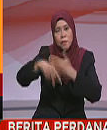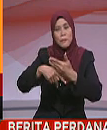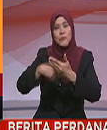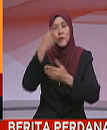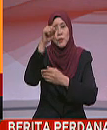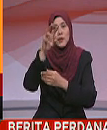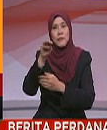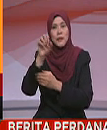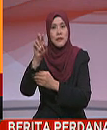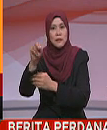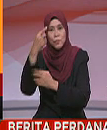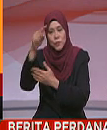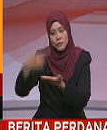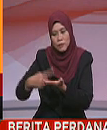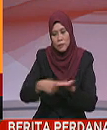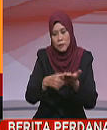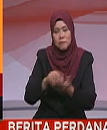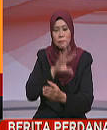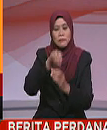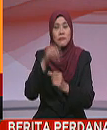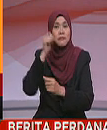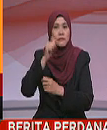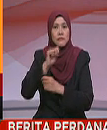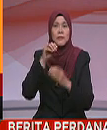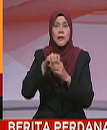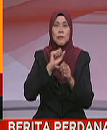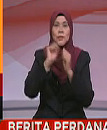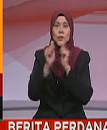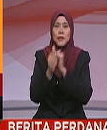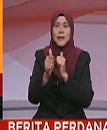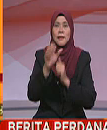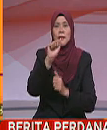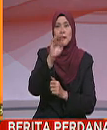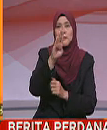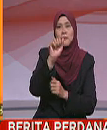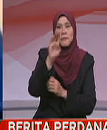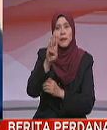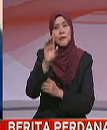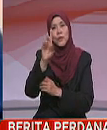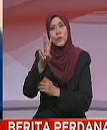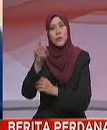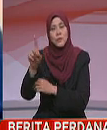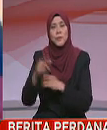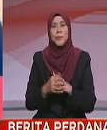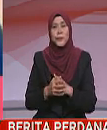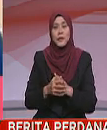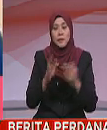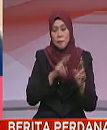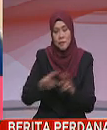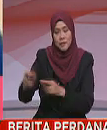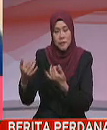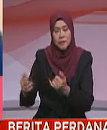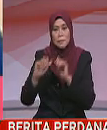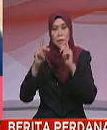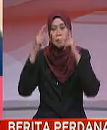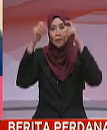Negara MSN yang membincangkan pelibatan wanita dalam sukan di abad ke-21. Perbincangan turut disertai Presiden